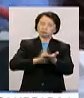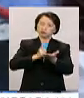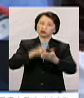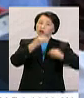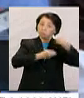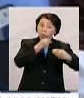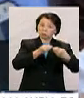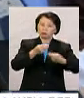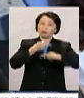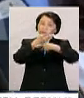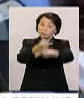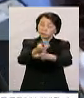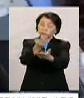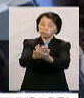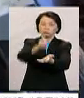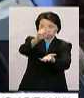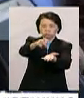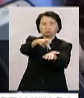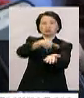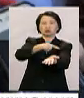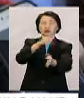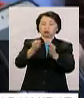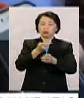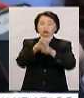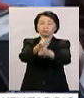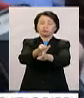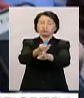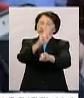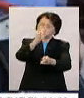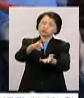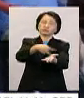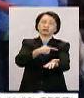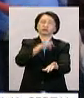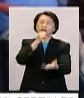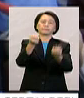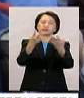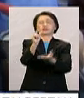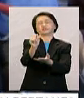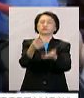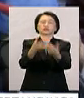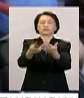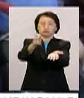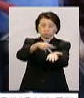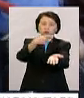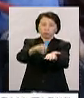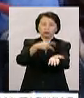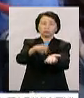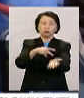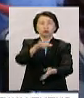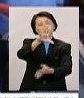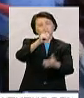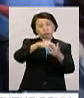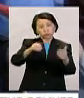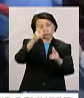bayar. Apa pun manifesto kata, tapi kita dah pinjam duit, kita kena bayar lah. Tak banyak sikit lah. Tuan kata kalau kita boleh bayar